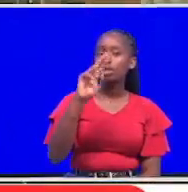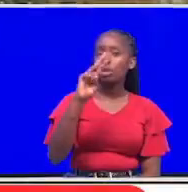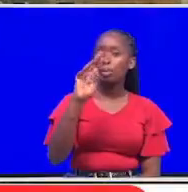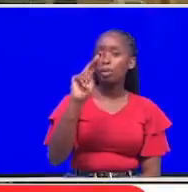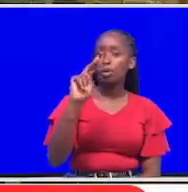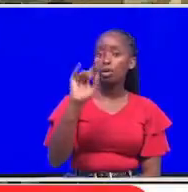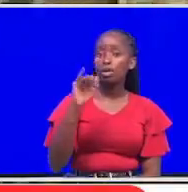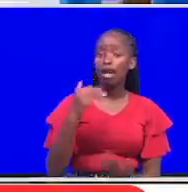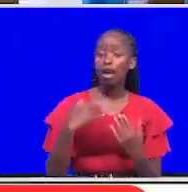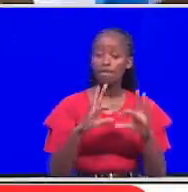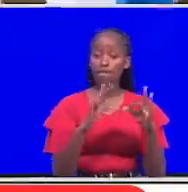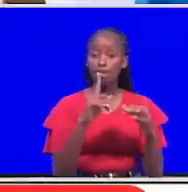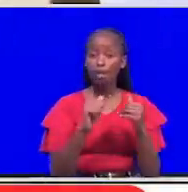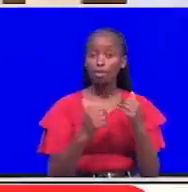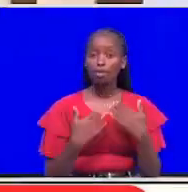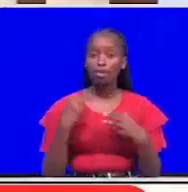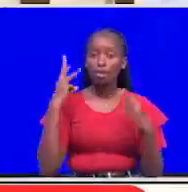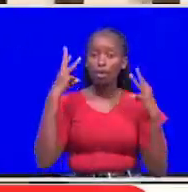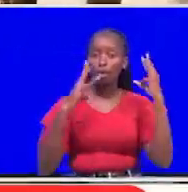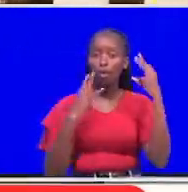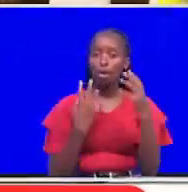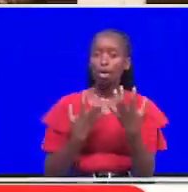ina wasiwasi mno.